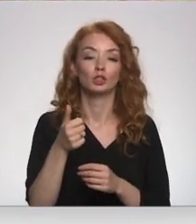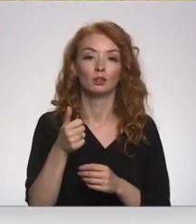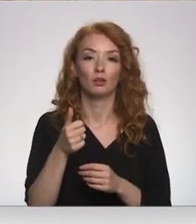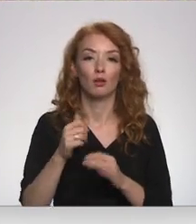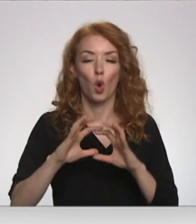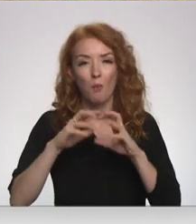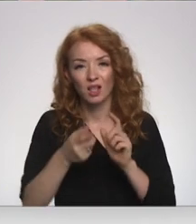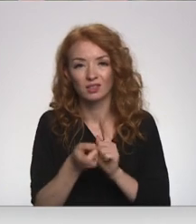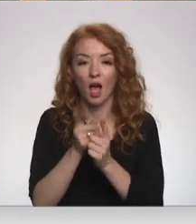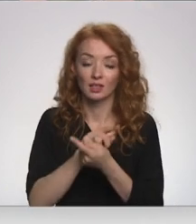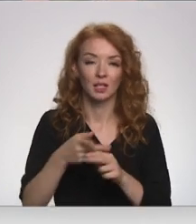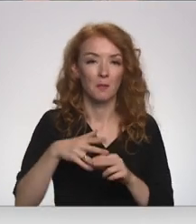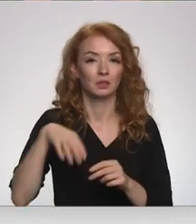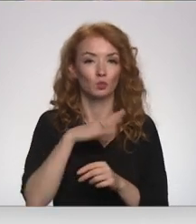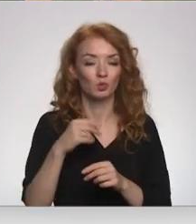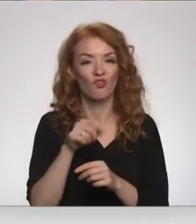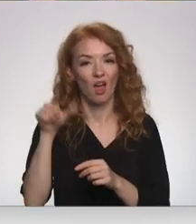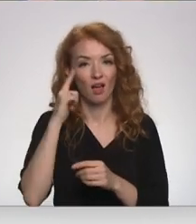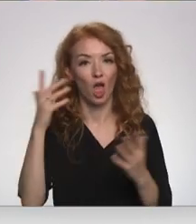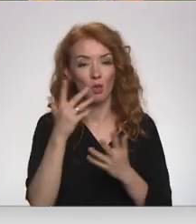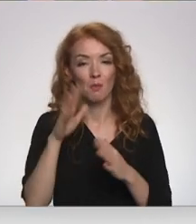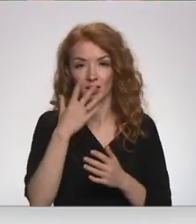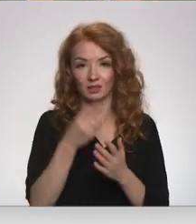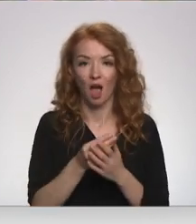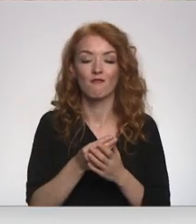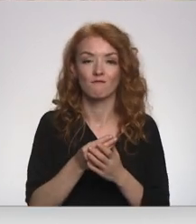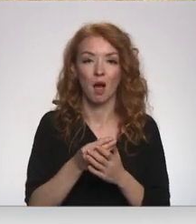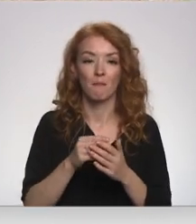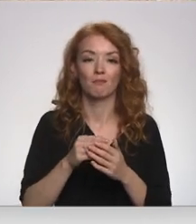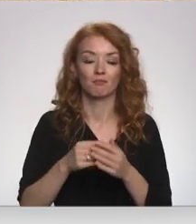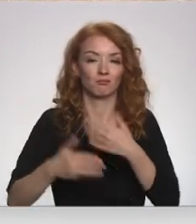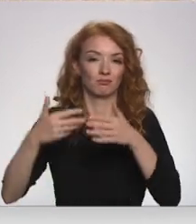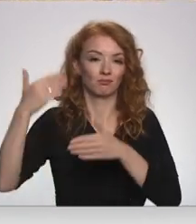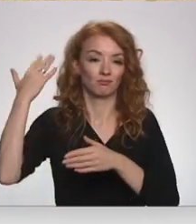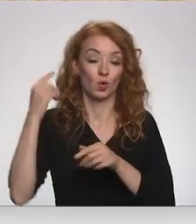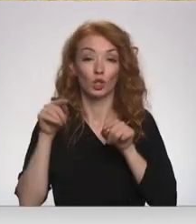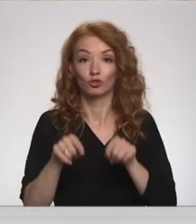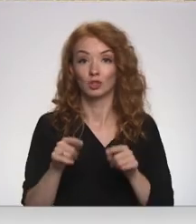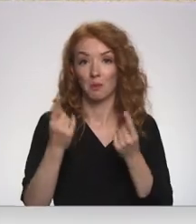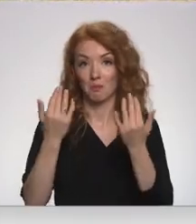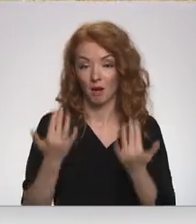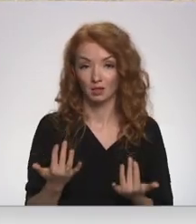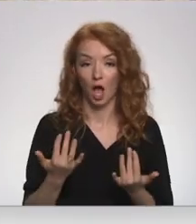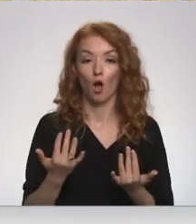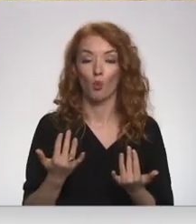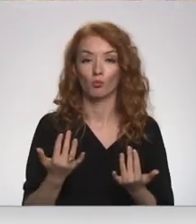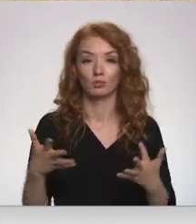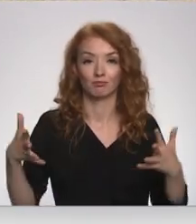lietas prasa, lai mēs vairāk domājam par savām saknēm tomēr. Šāds pasākums kā šis tāds sintēzes vēsturi kopā ar